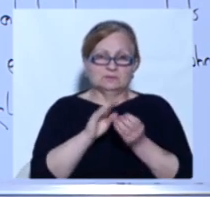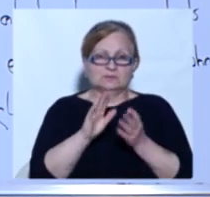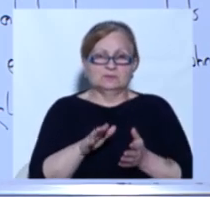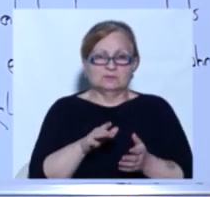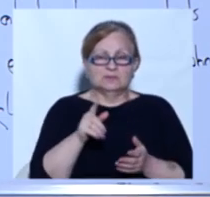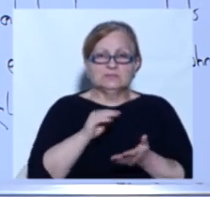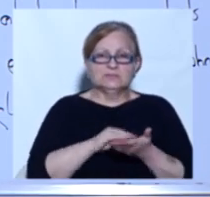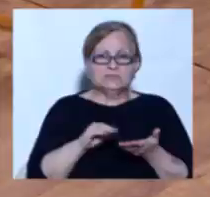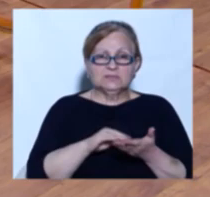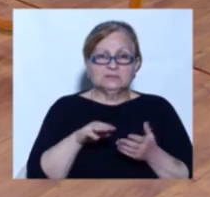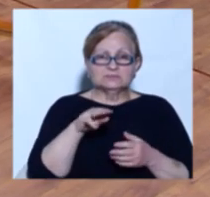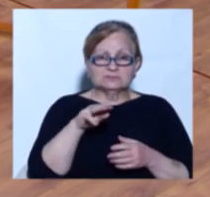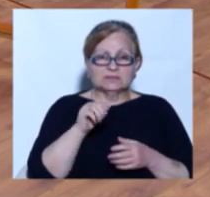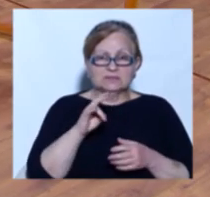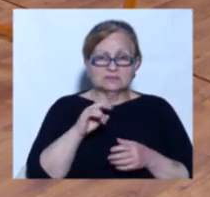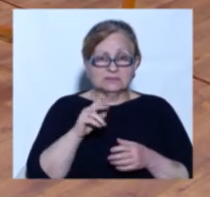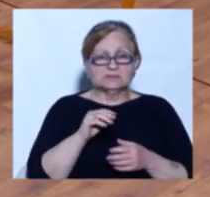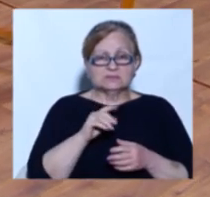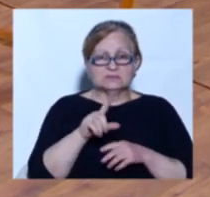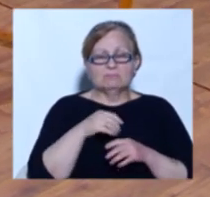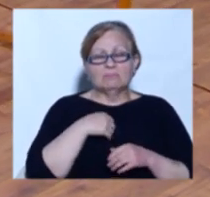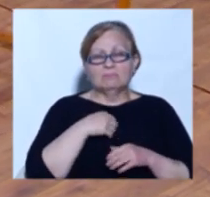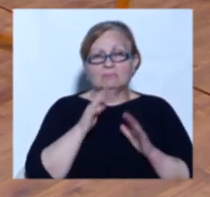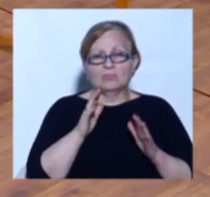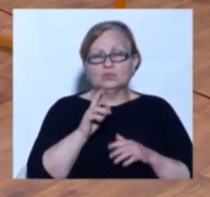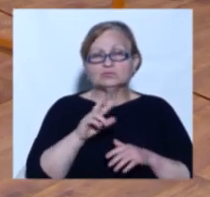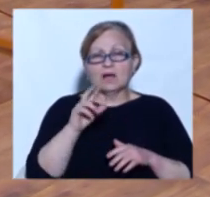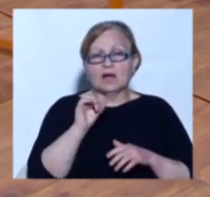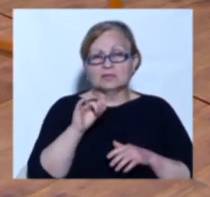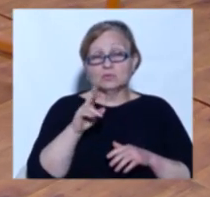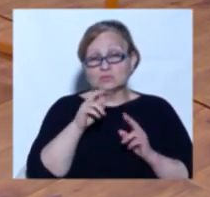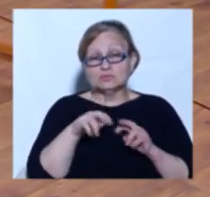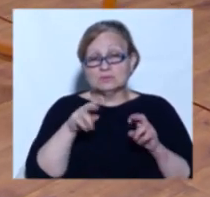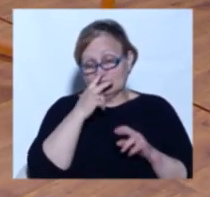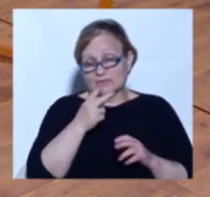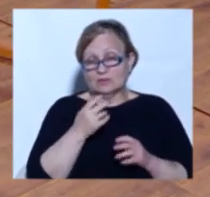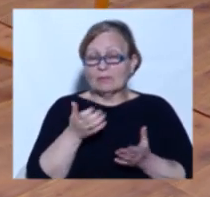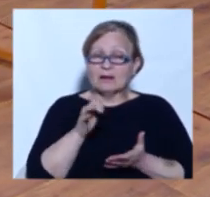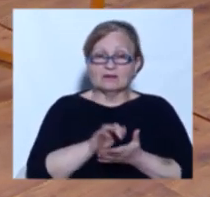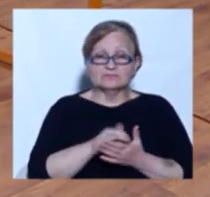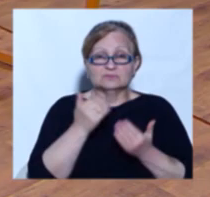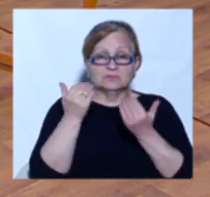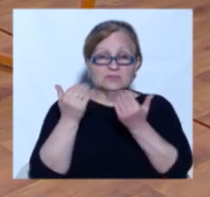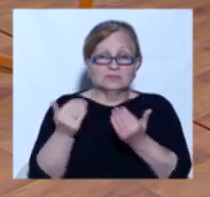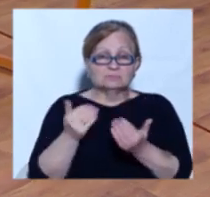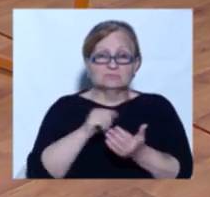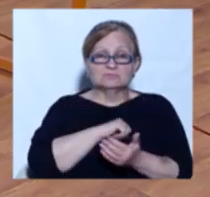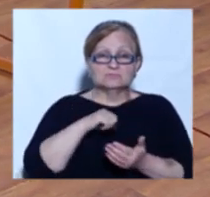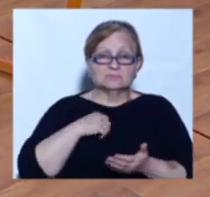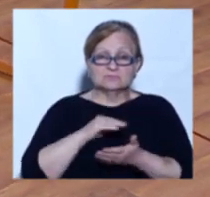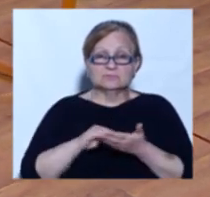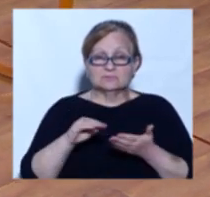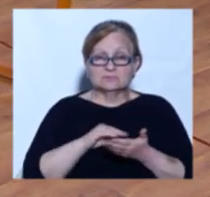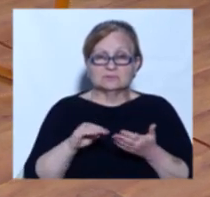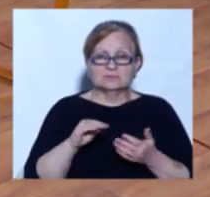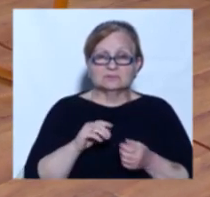წერს ტანკასაც, მაგრამ ამ შემთხვევაში ჩვენ მიმოვიხილავთ ჰაიკუს. ახლა გავეცნოთ მის მიერ დაწერილ